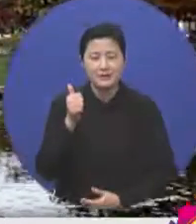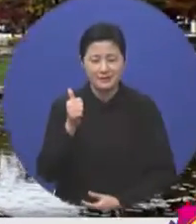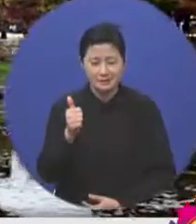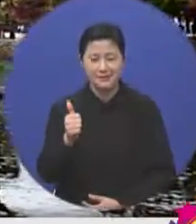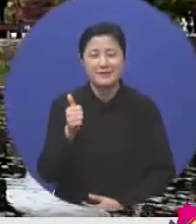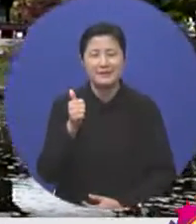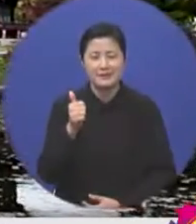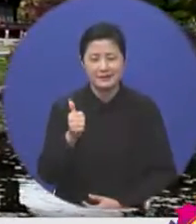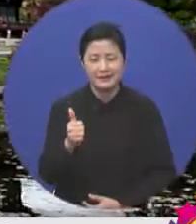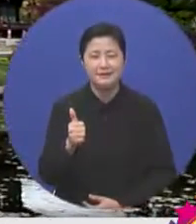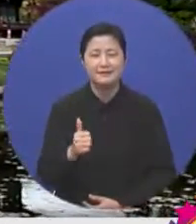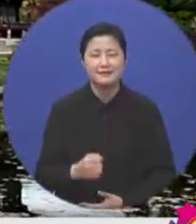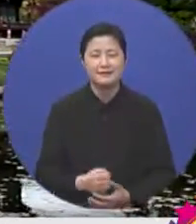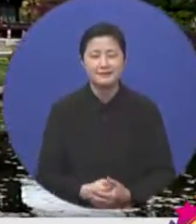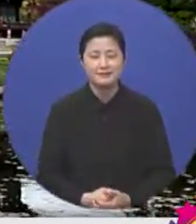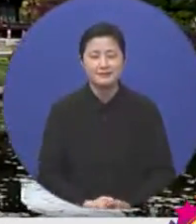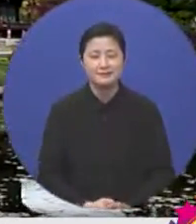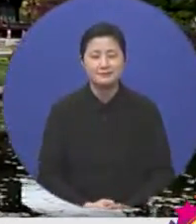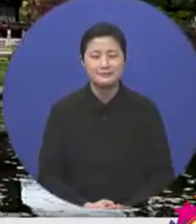당신이 최고야.